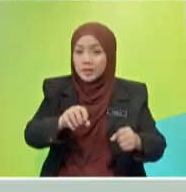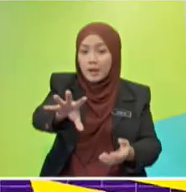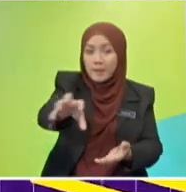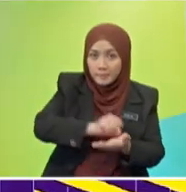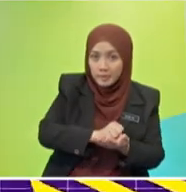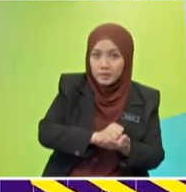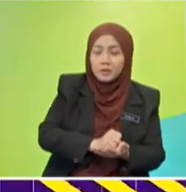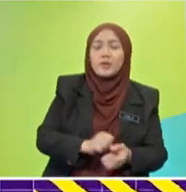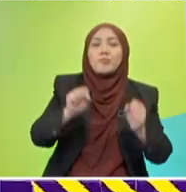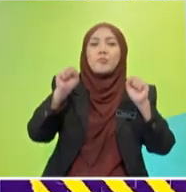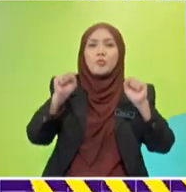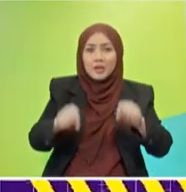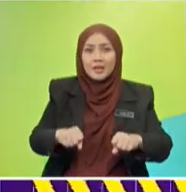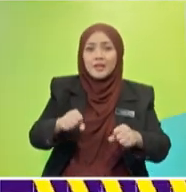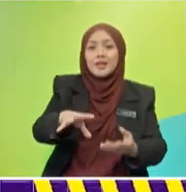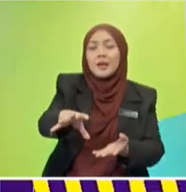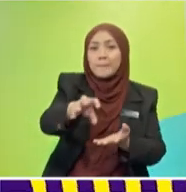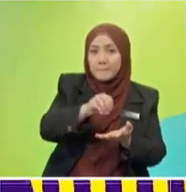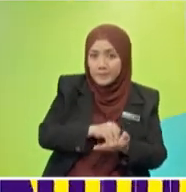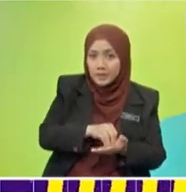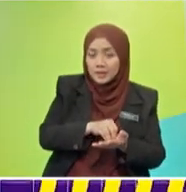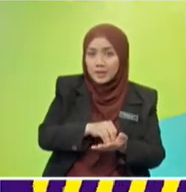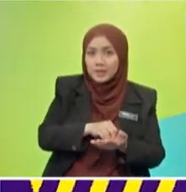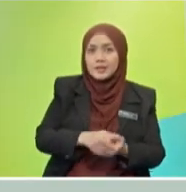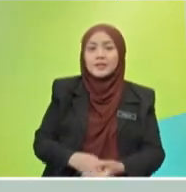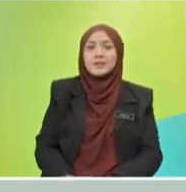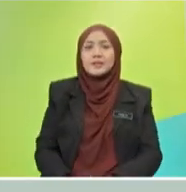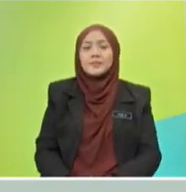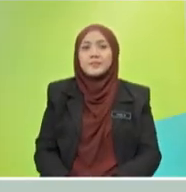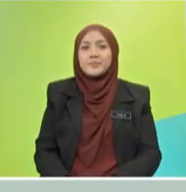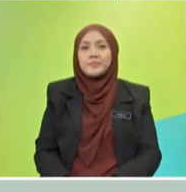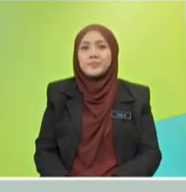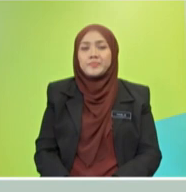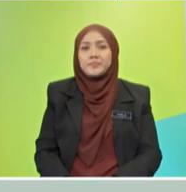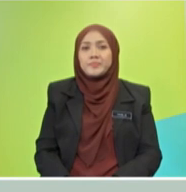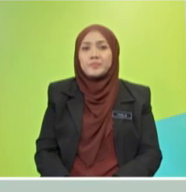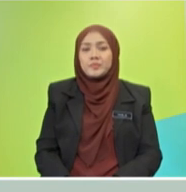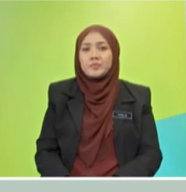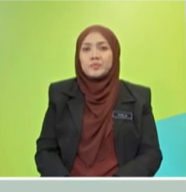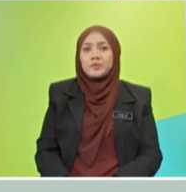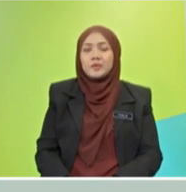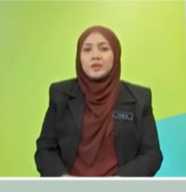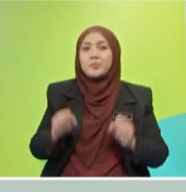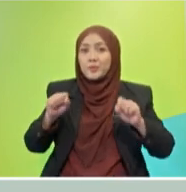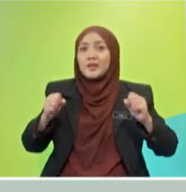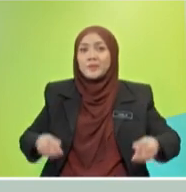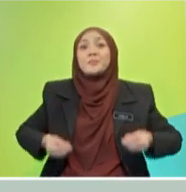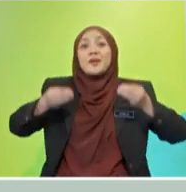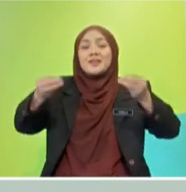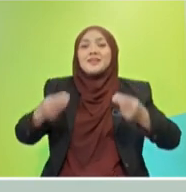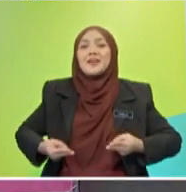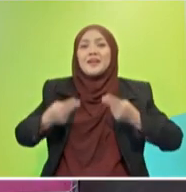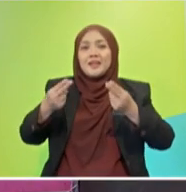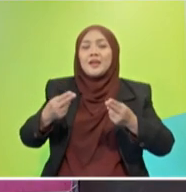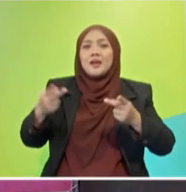boleh ya betul jawabannya betul boleh dituai kita pakai token pada sapuan oke